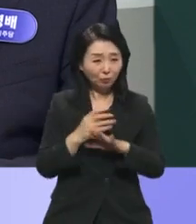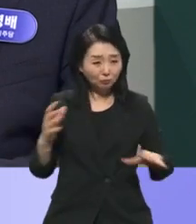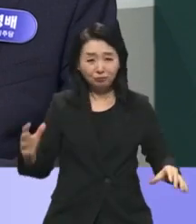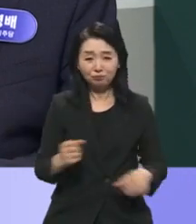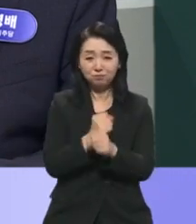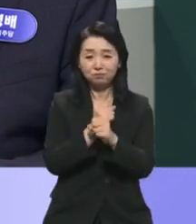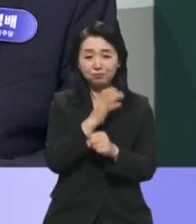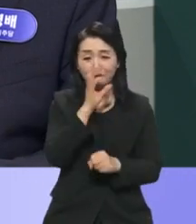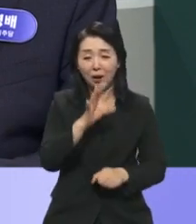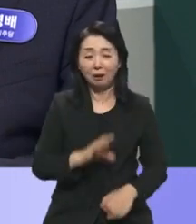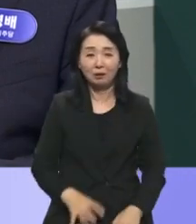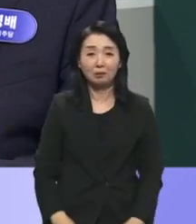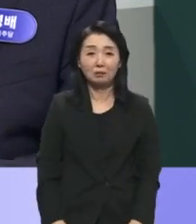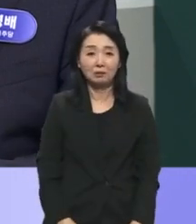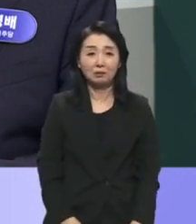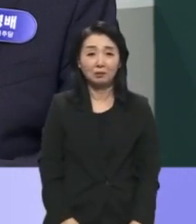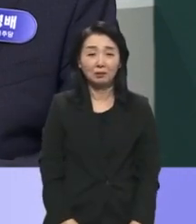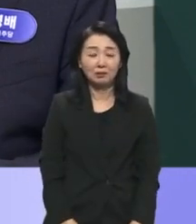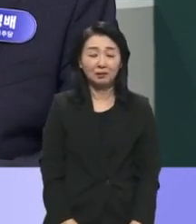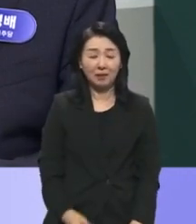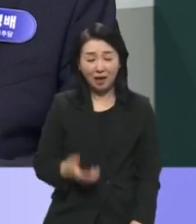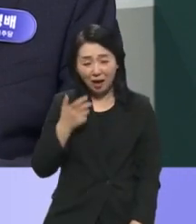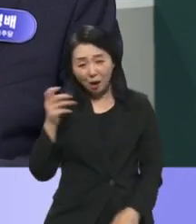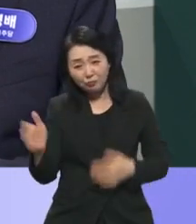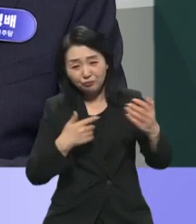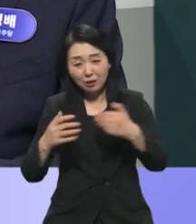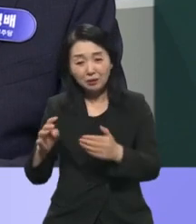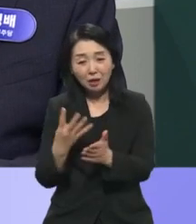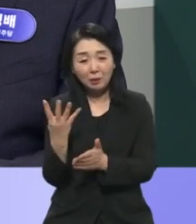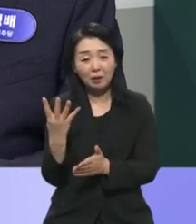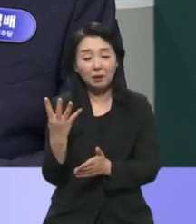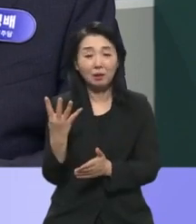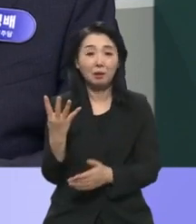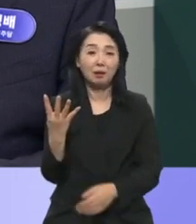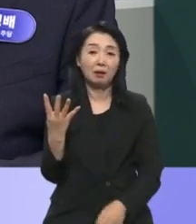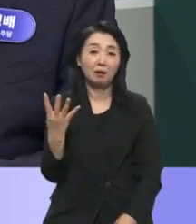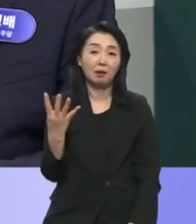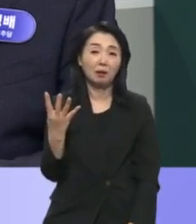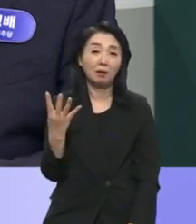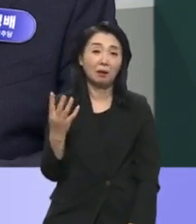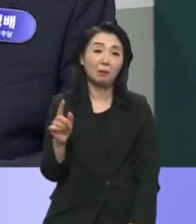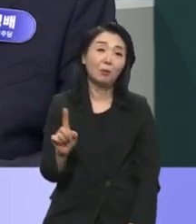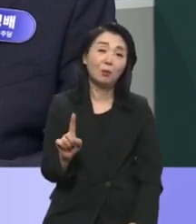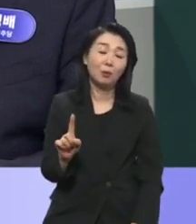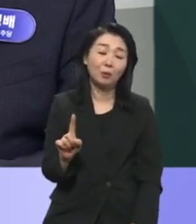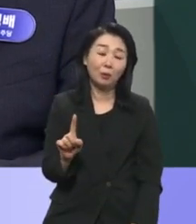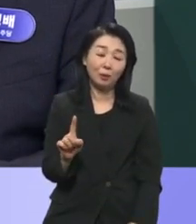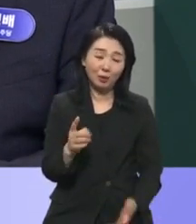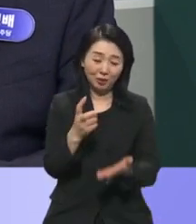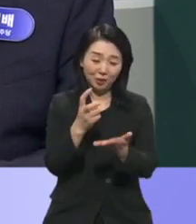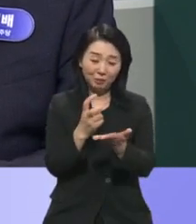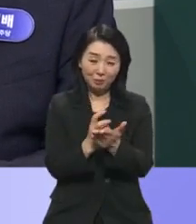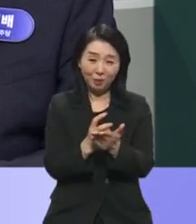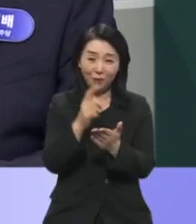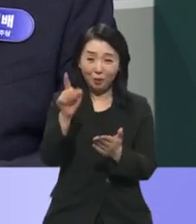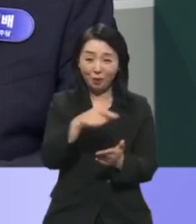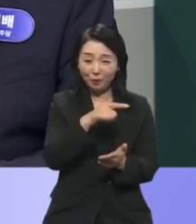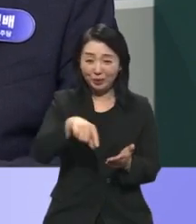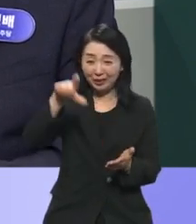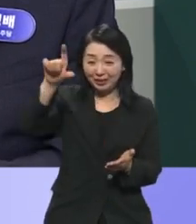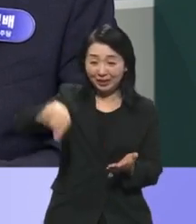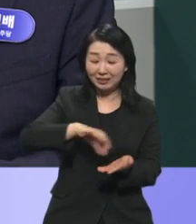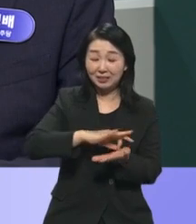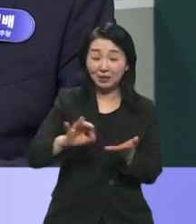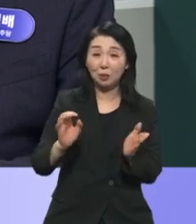그리고 뭐 400여 차례 압수생 모여 얘기하는데 그 허술을 지금 하는 그 법인 카드 쓴 것 때문에